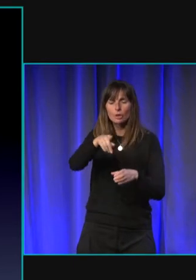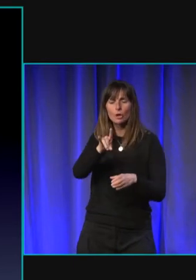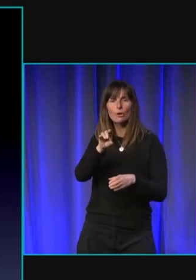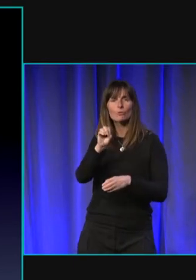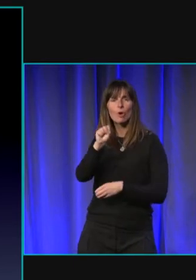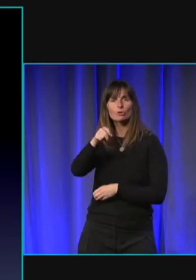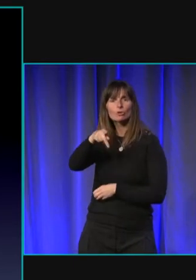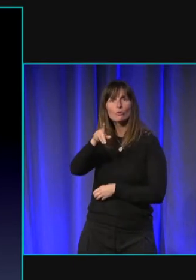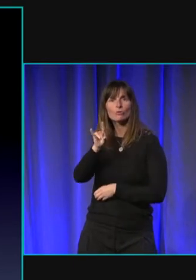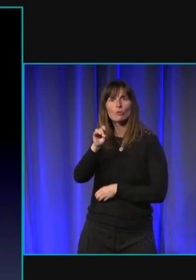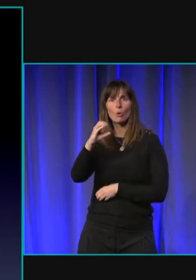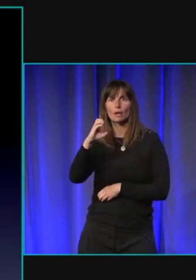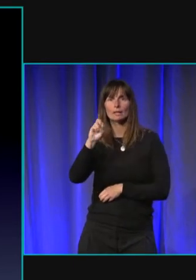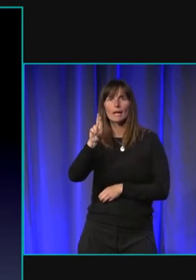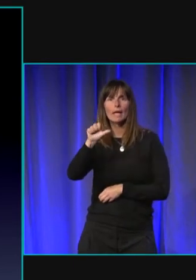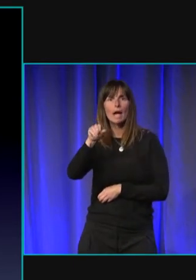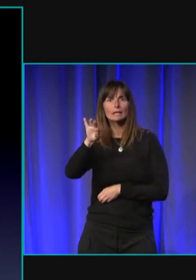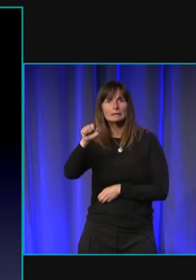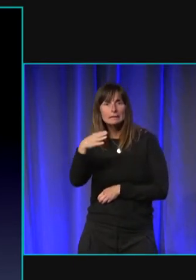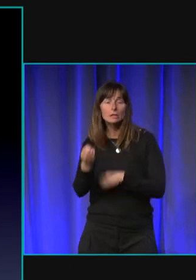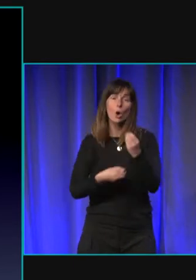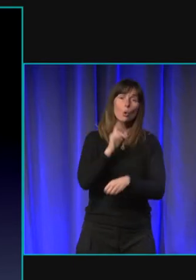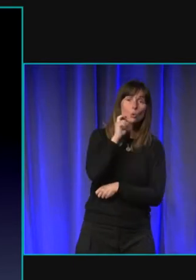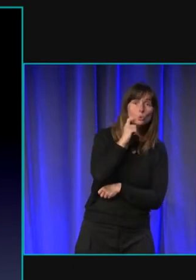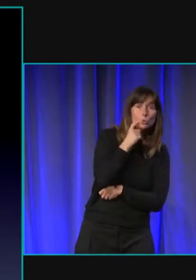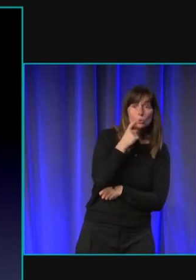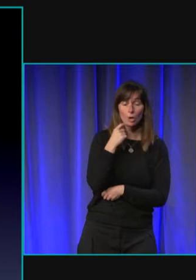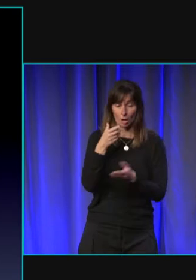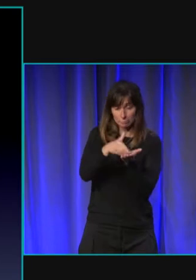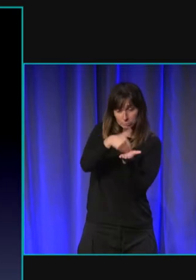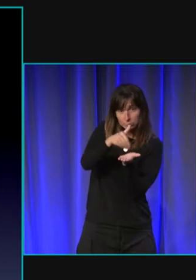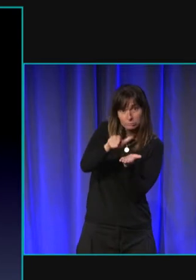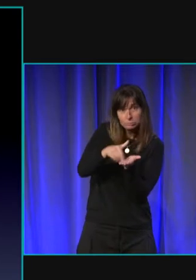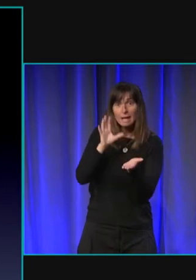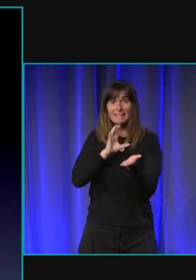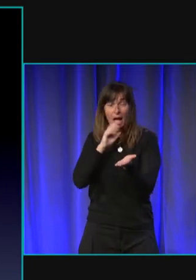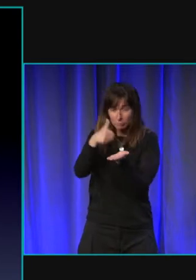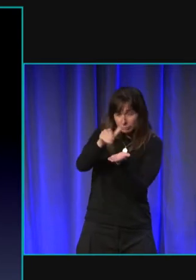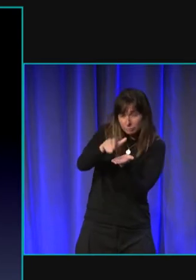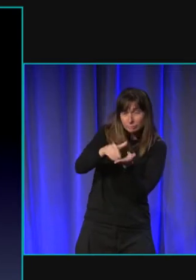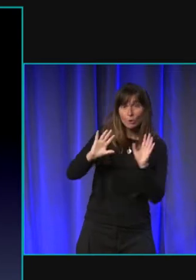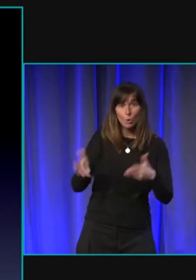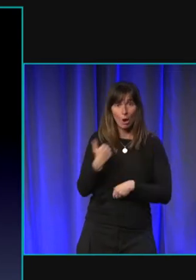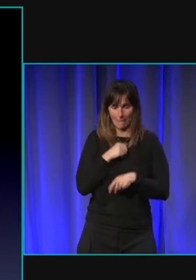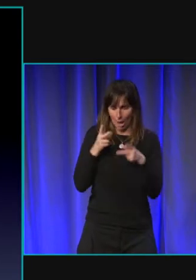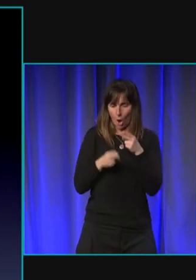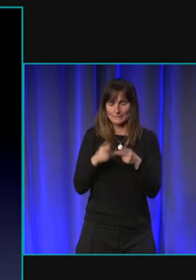enzymes. Si vous voulez dégrader le glucose, il faut des enzymes, etc., les lipides, et ainsi de suite. Et donc, vous